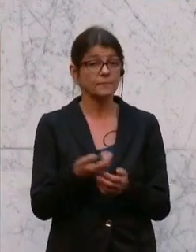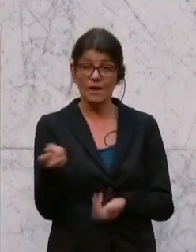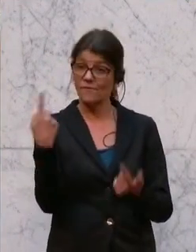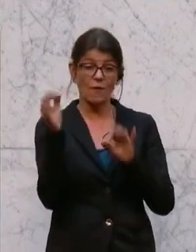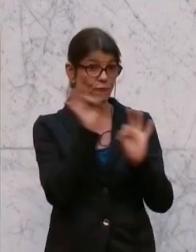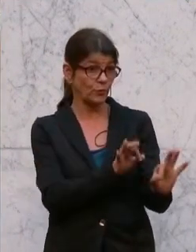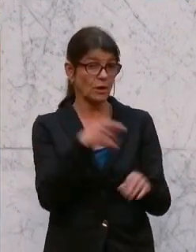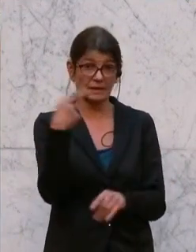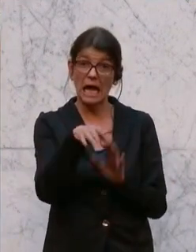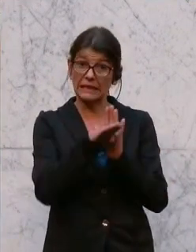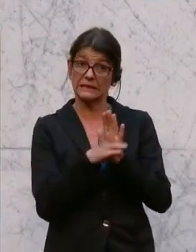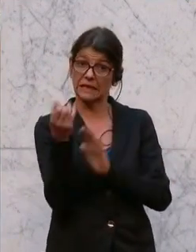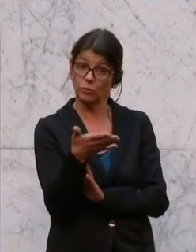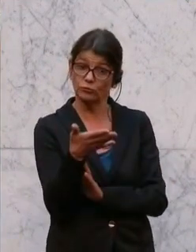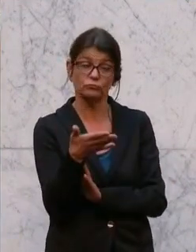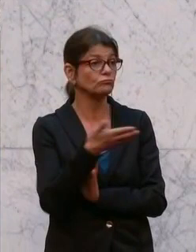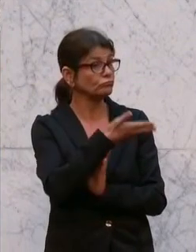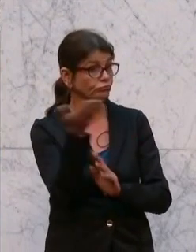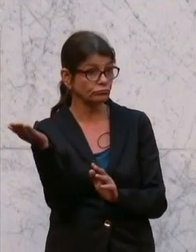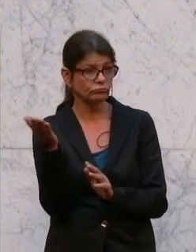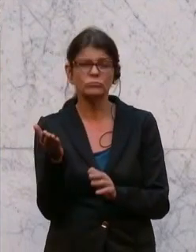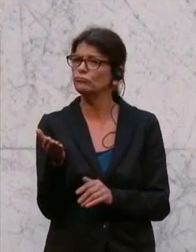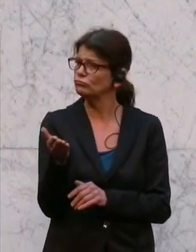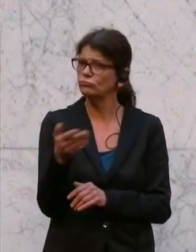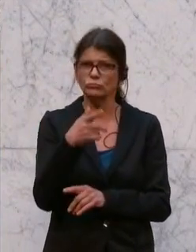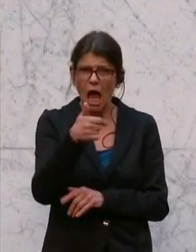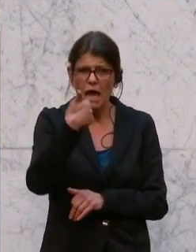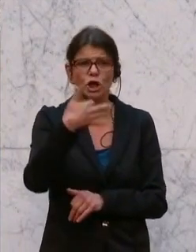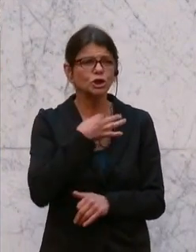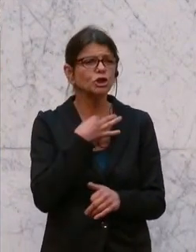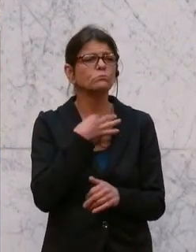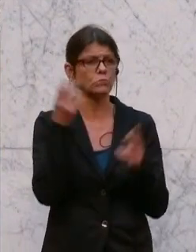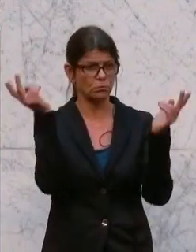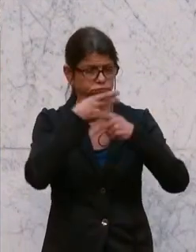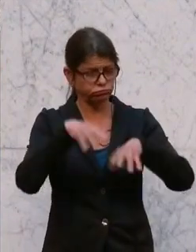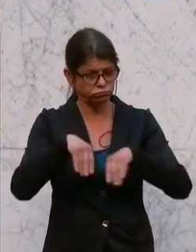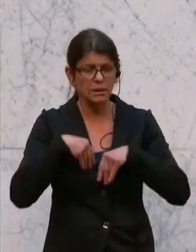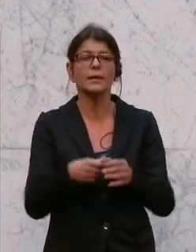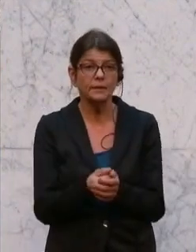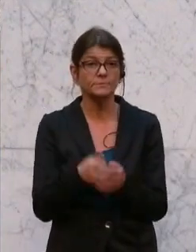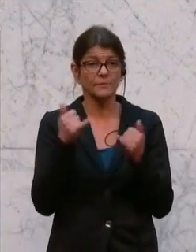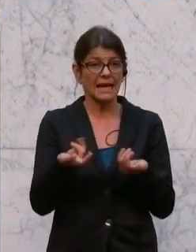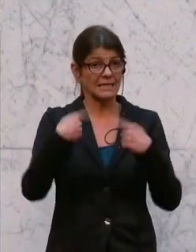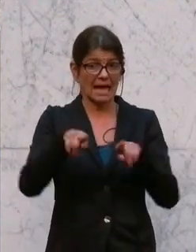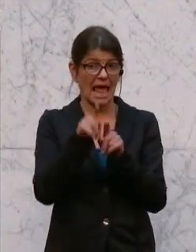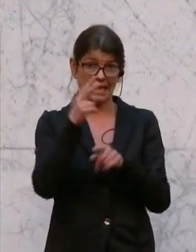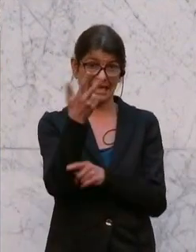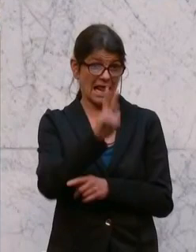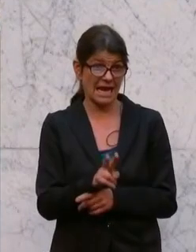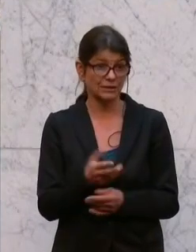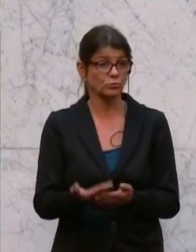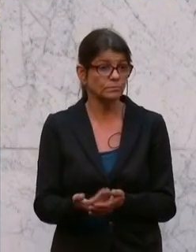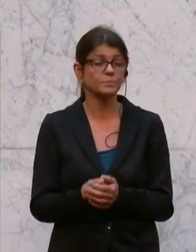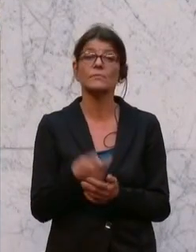spricht sich für diesen Gesetzentwurf aus? Das ist einstimmig so angenommen. Wir kommen sogleich zur dritten